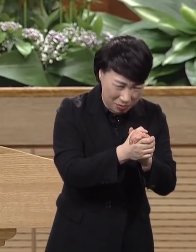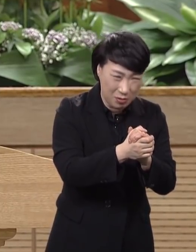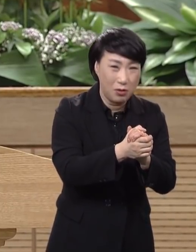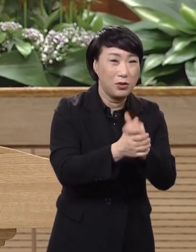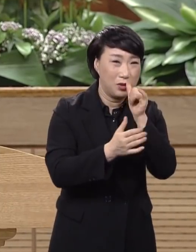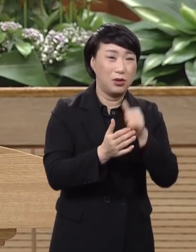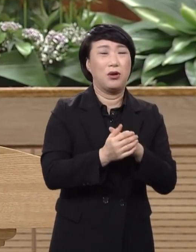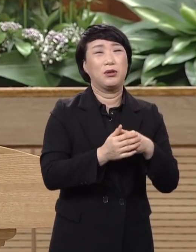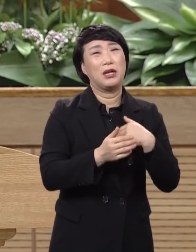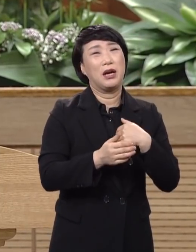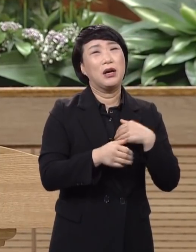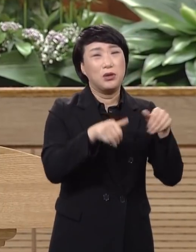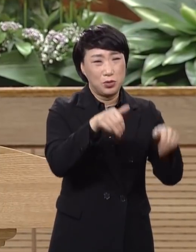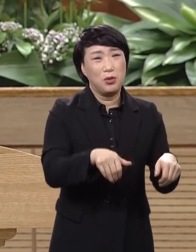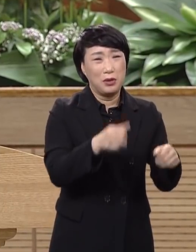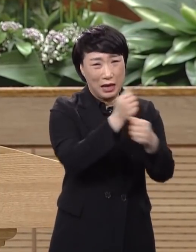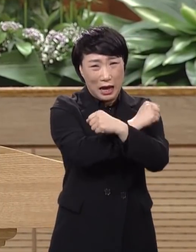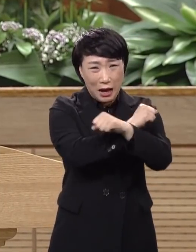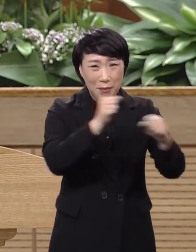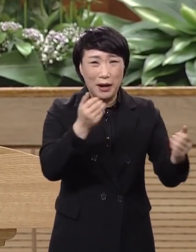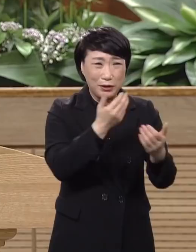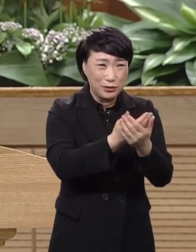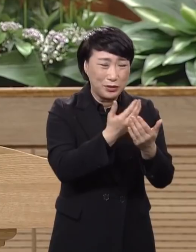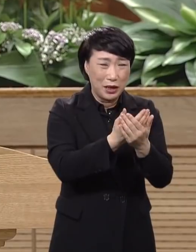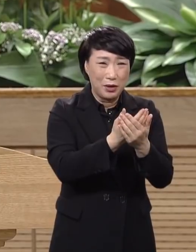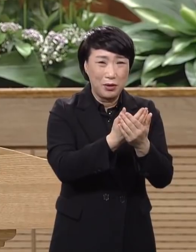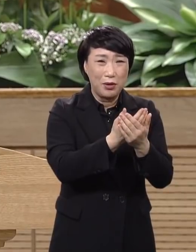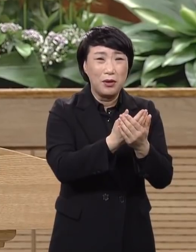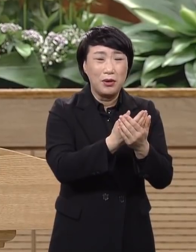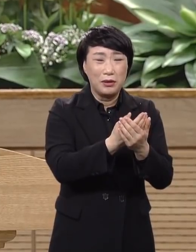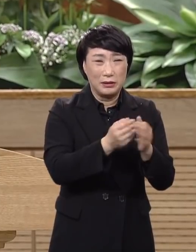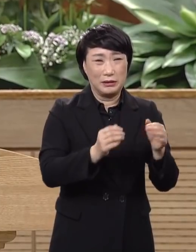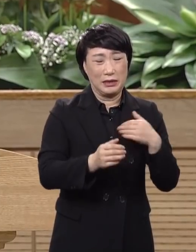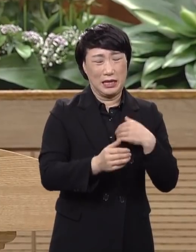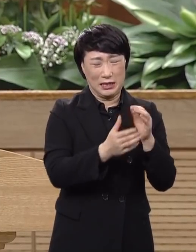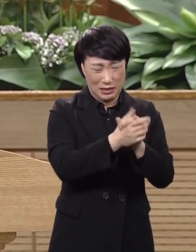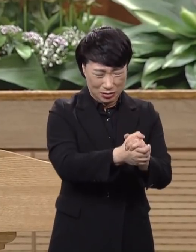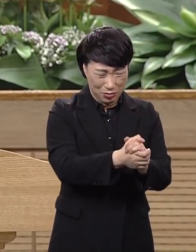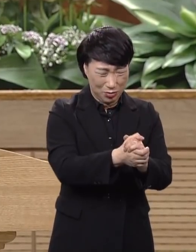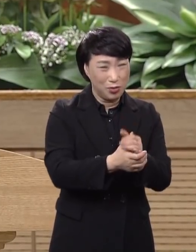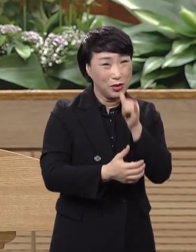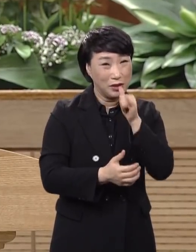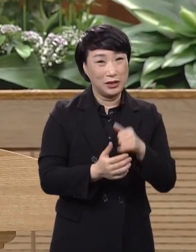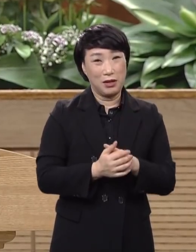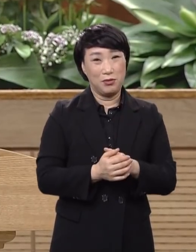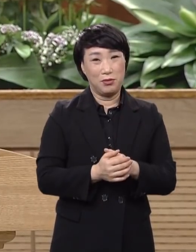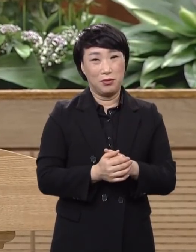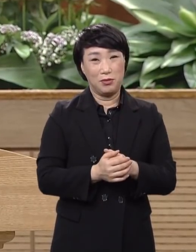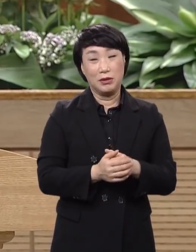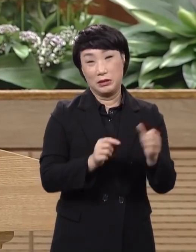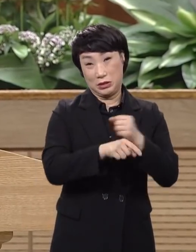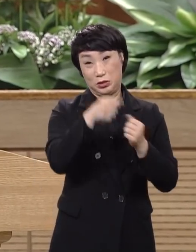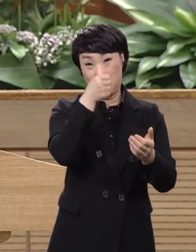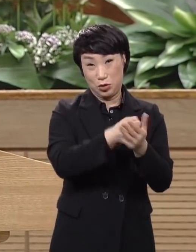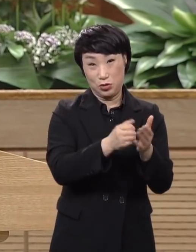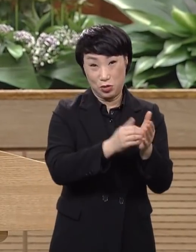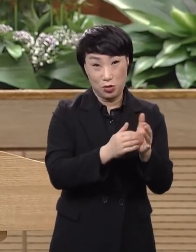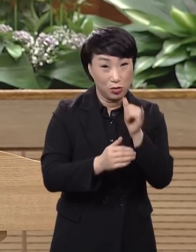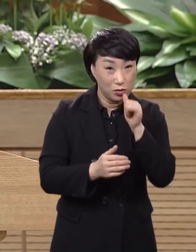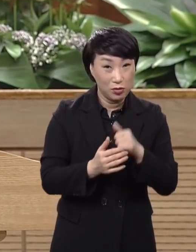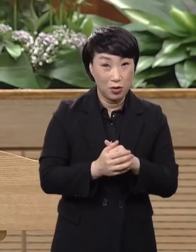간절하게 포로 생활의 해방을 위해서 내가 기도할 것이다 하고 정한